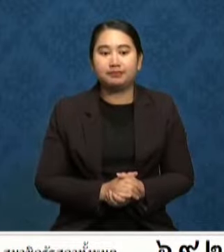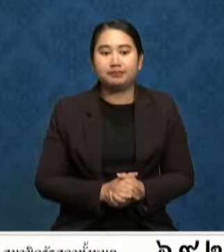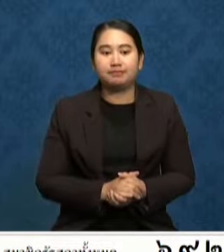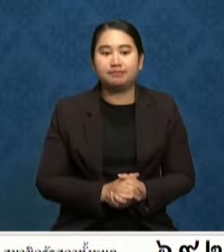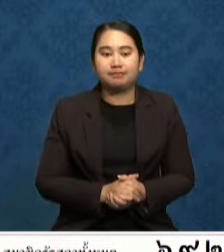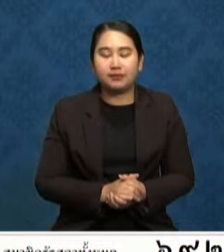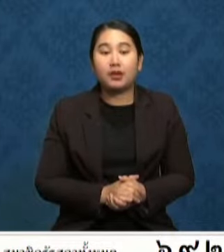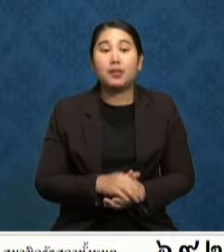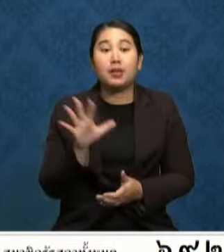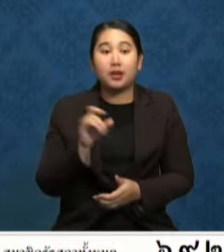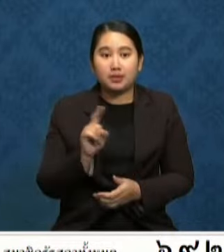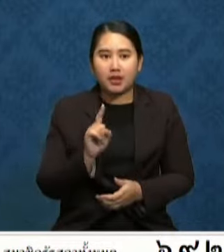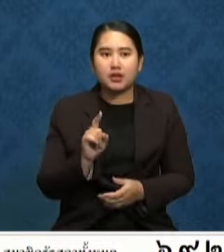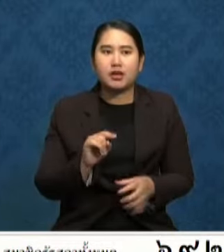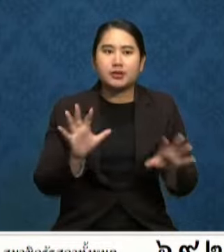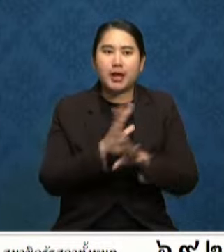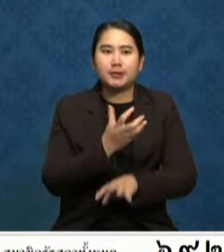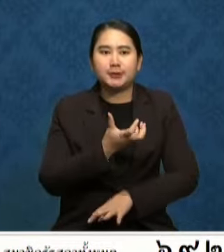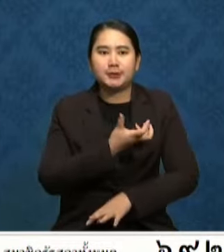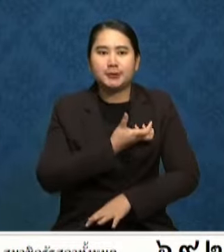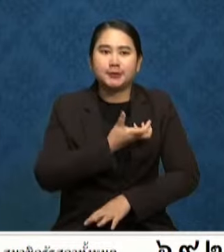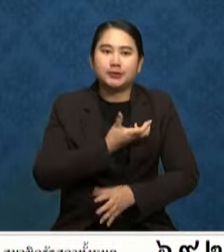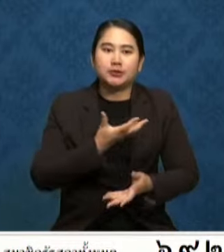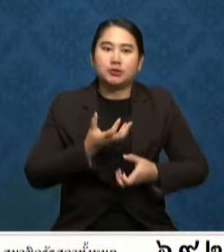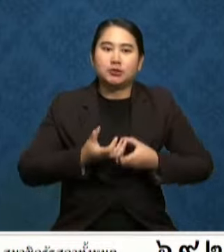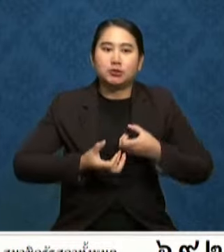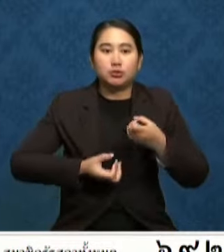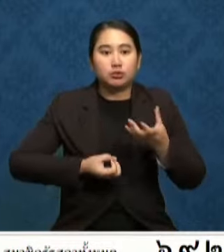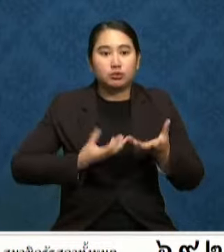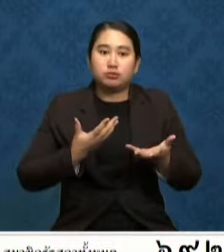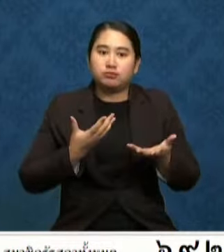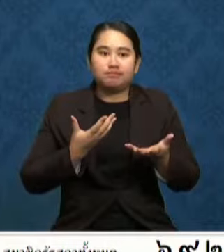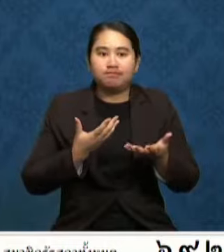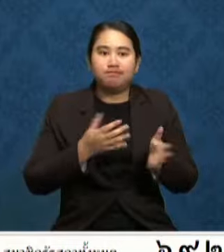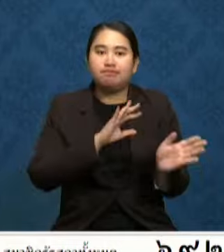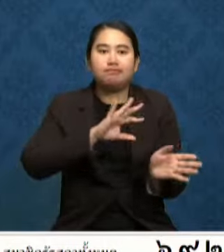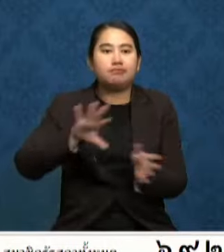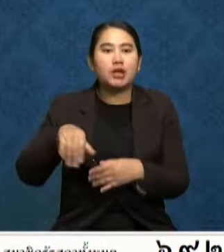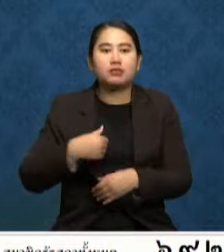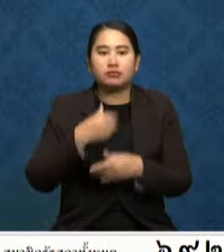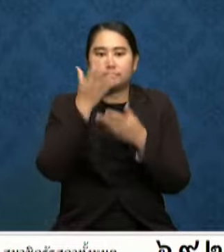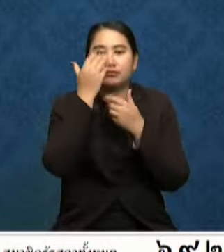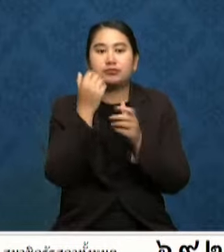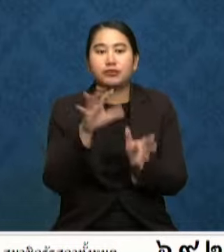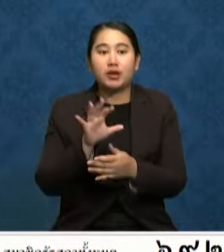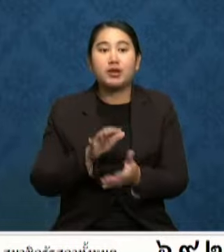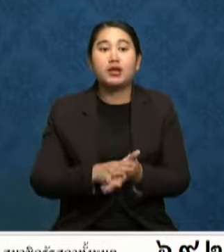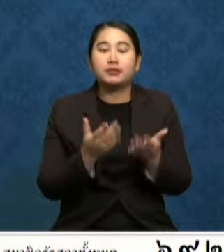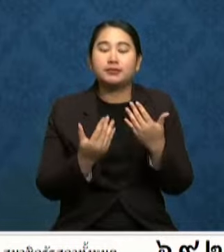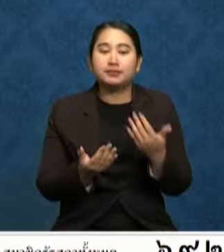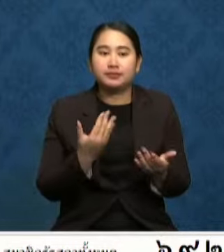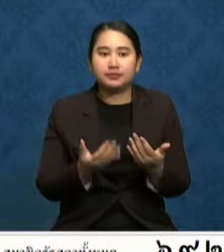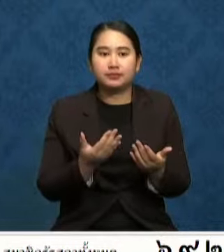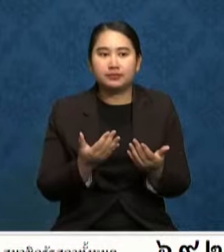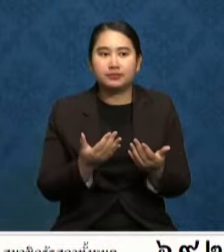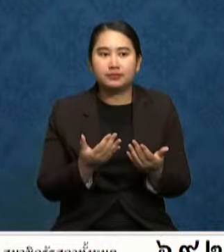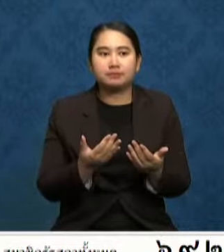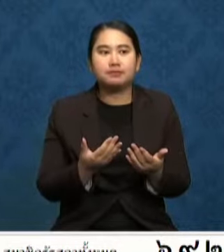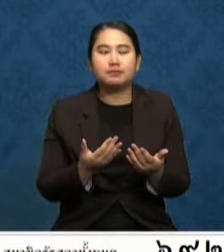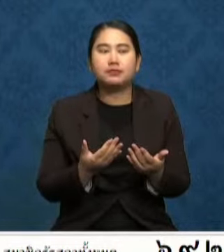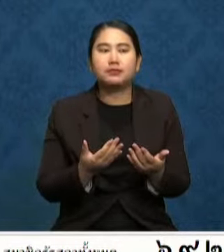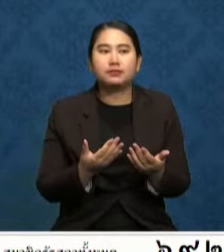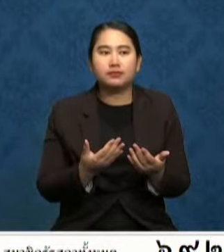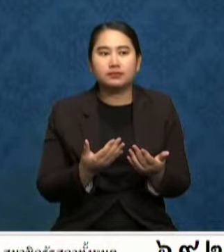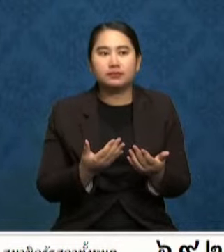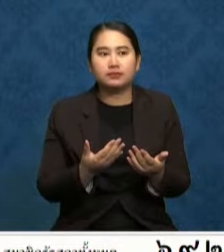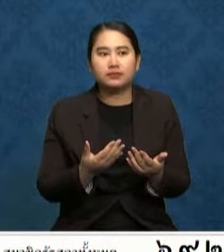มาจากการระบายความแขนอะไรก็เี้ยปัปดออกหรออาจจะเป็นการ